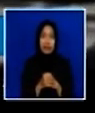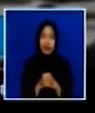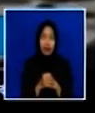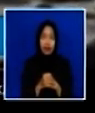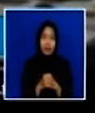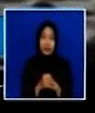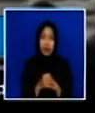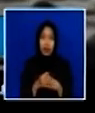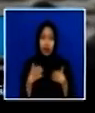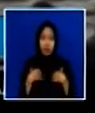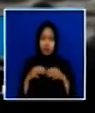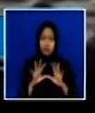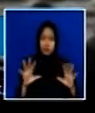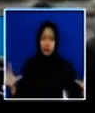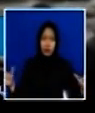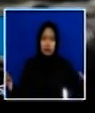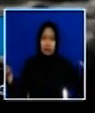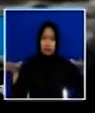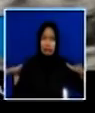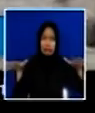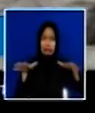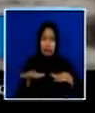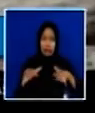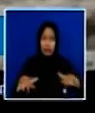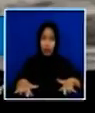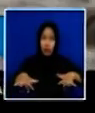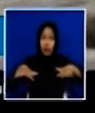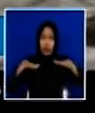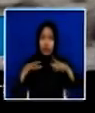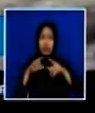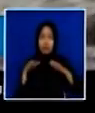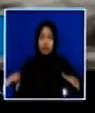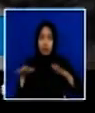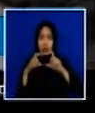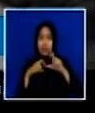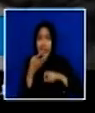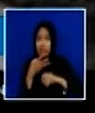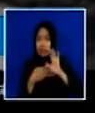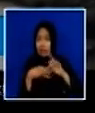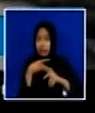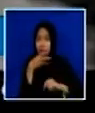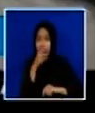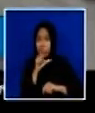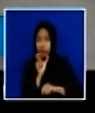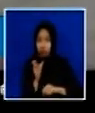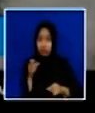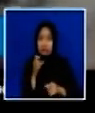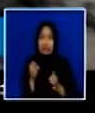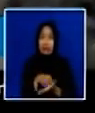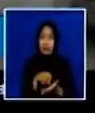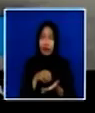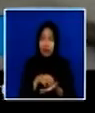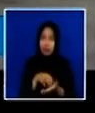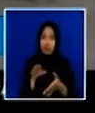Hai derasnya banjir lahar dingin Gunung Semeru di sungai laprak Desa sumberwuluh Kecamatan candipuro Kabupaten Lumajang